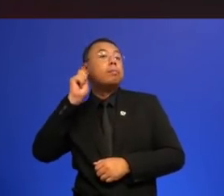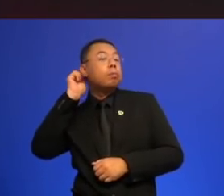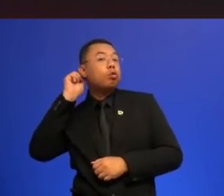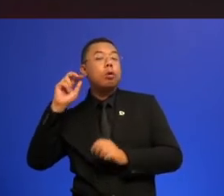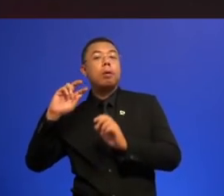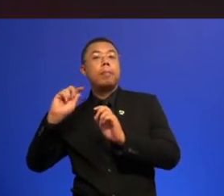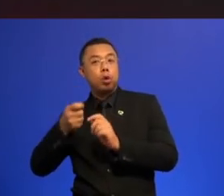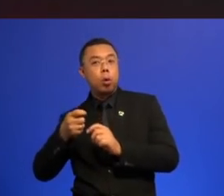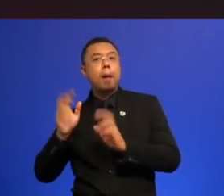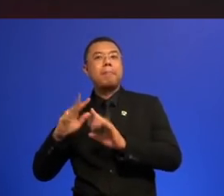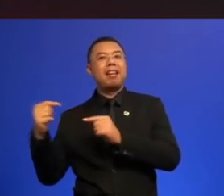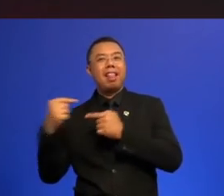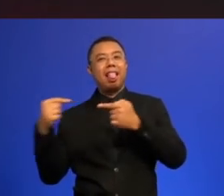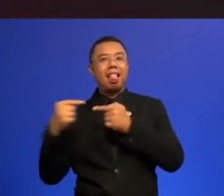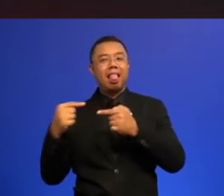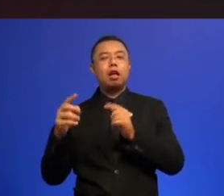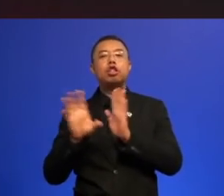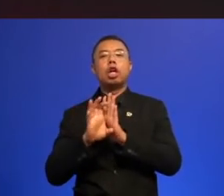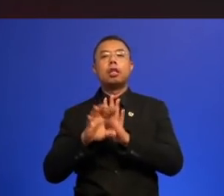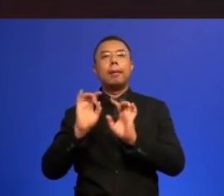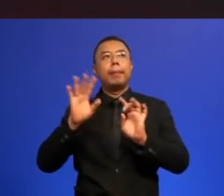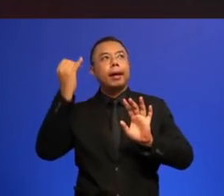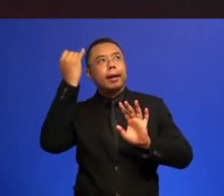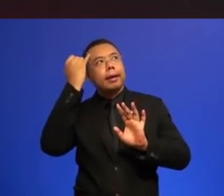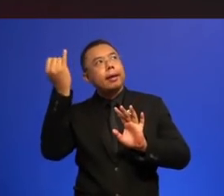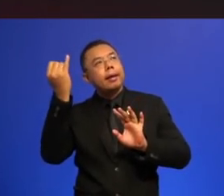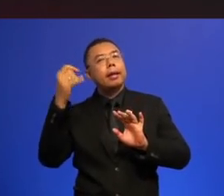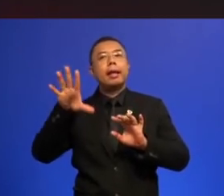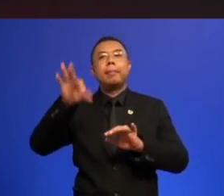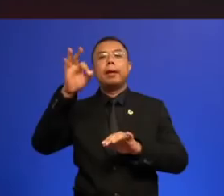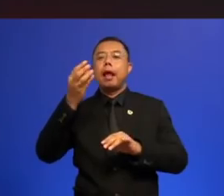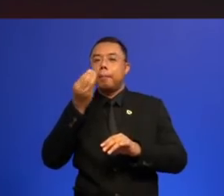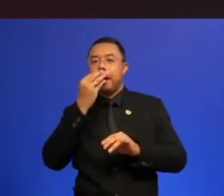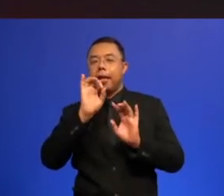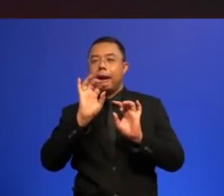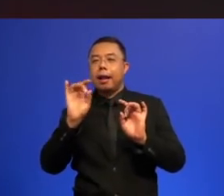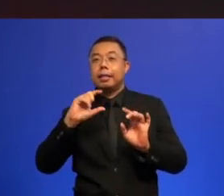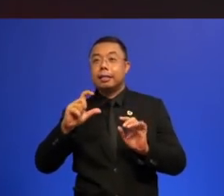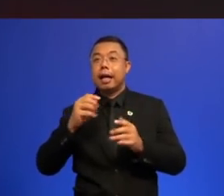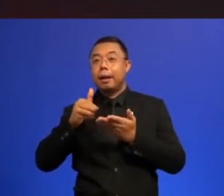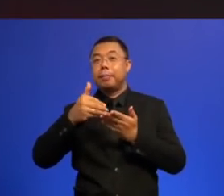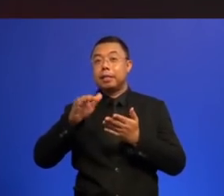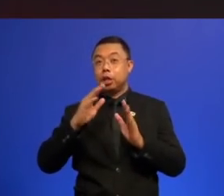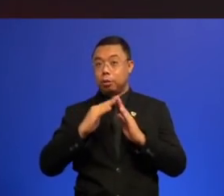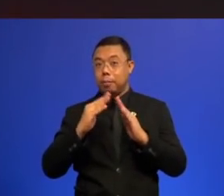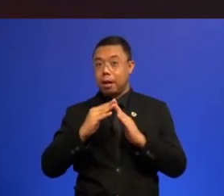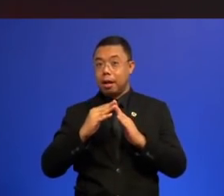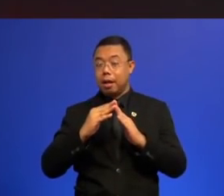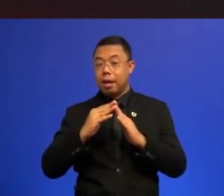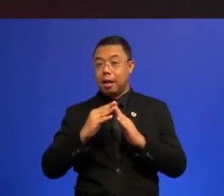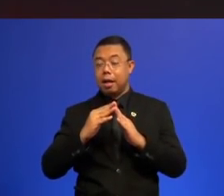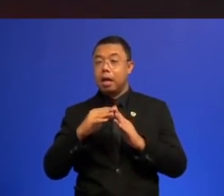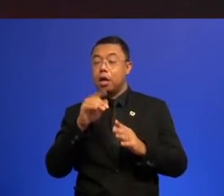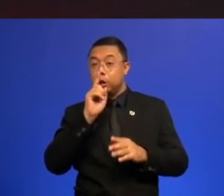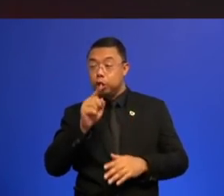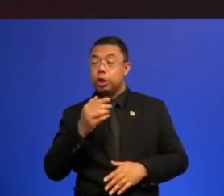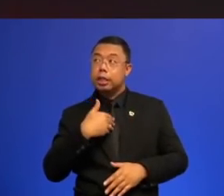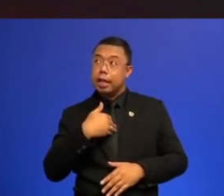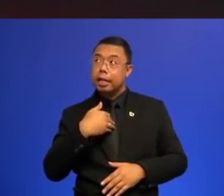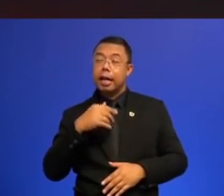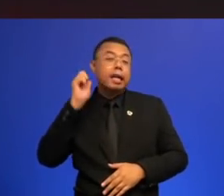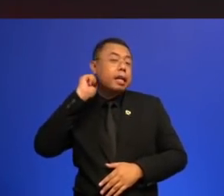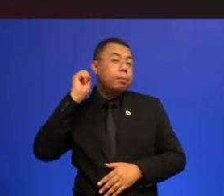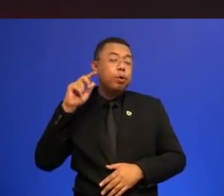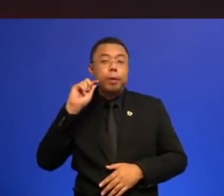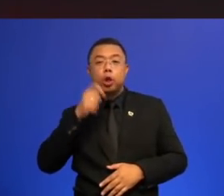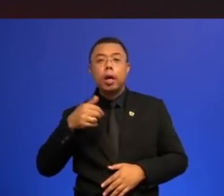banyak konflik yang terjadi, seperti perbedaan pendapat, pilihan makanan, dan cara membersihkan rumah. Sejujurnya menurut saya, ibu